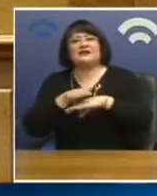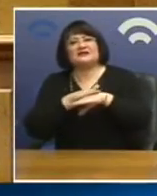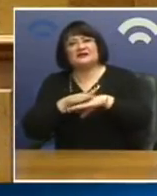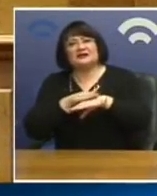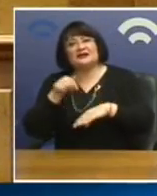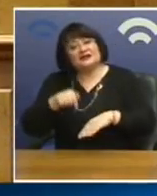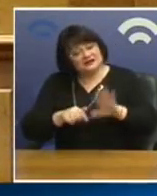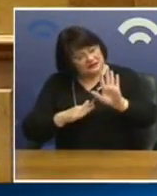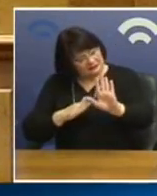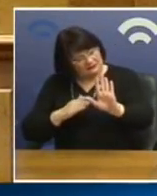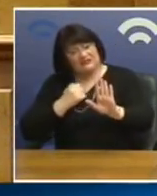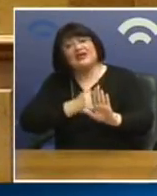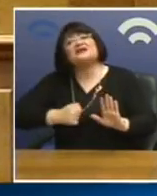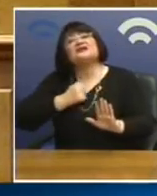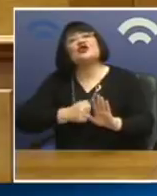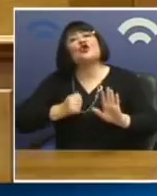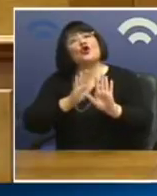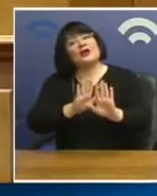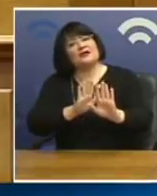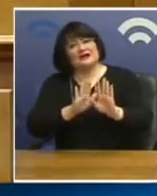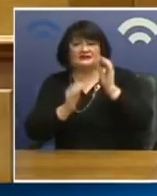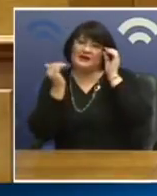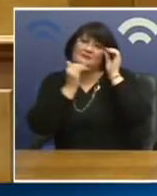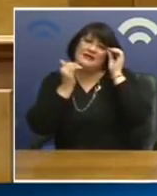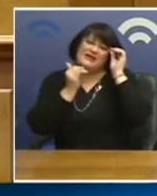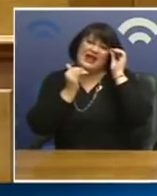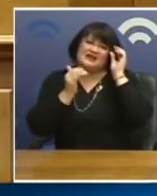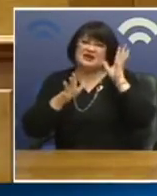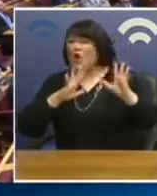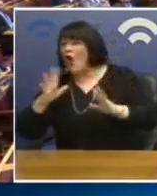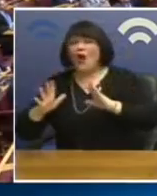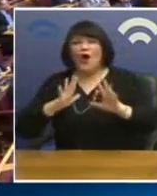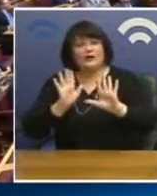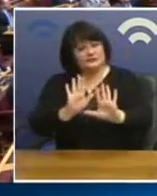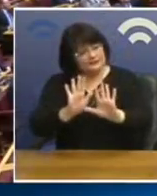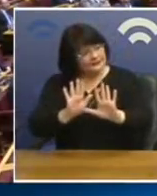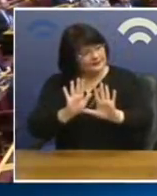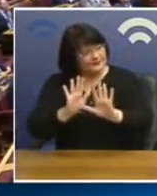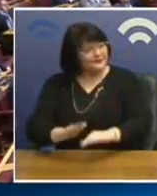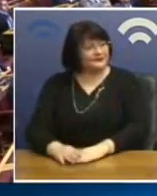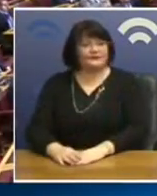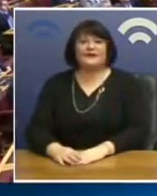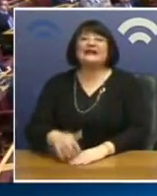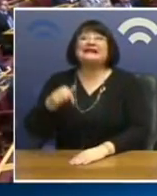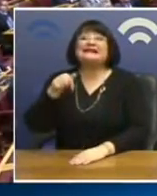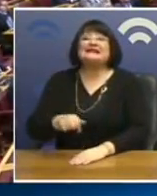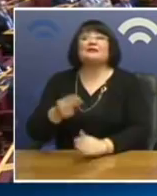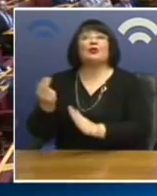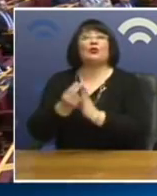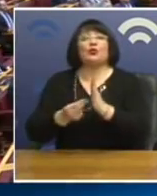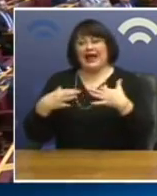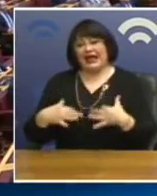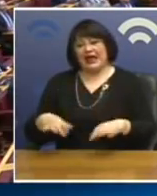σήμερα. Μην βγάζετε επιφωνήματα. Σήμερα θα βγάλετε πολλά επιφωνήματα. Δεν χρειάζεται με το που